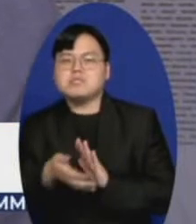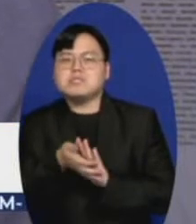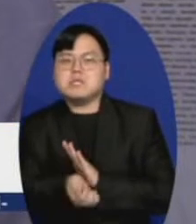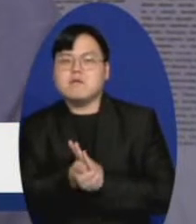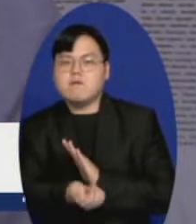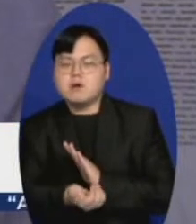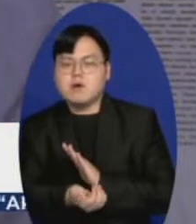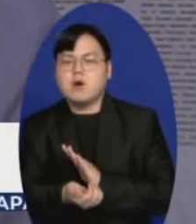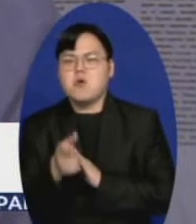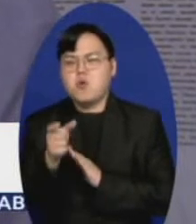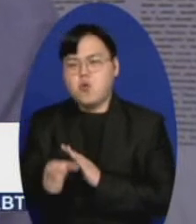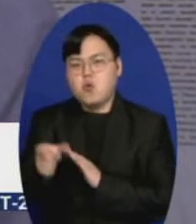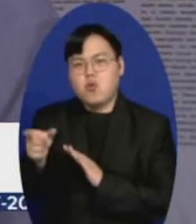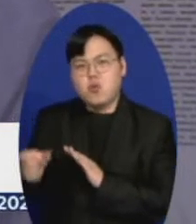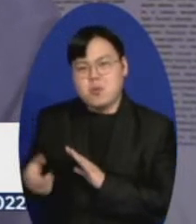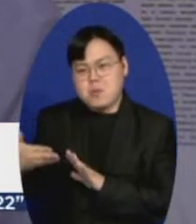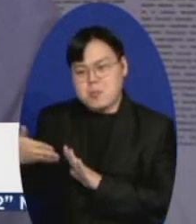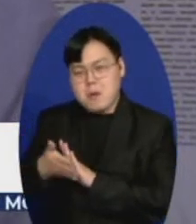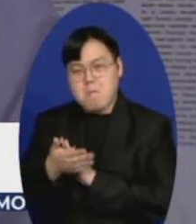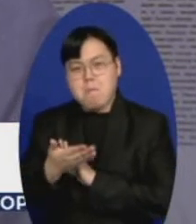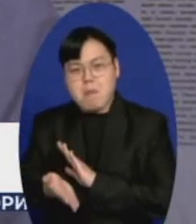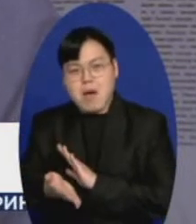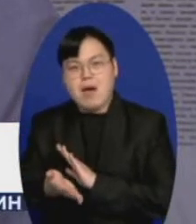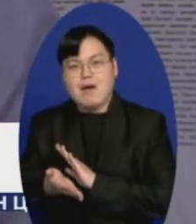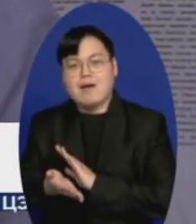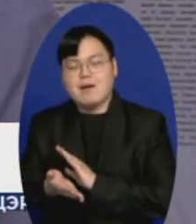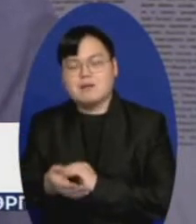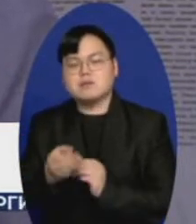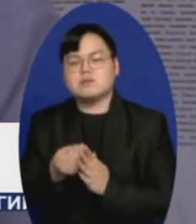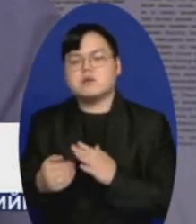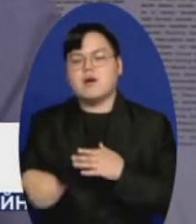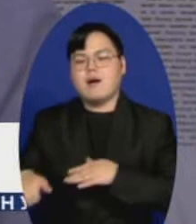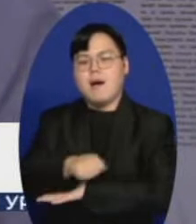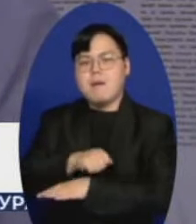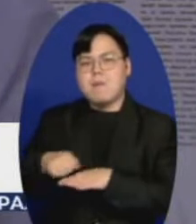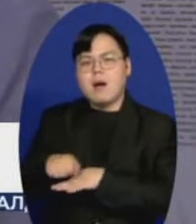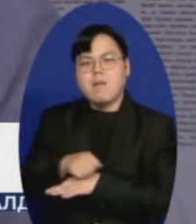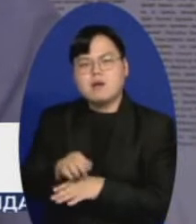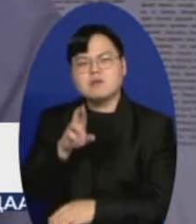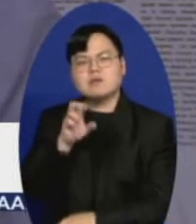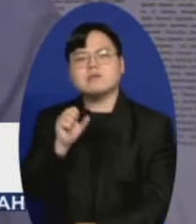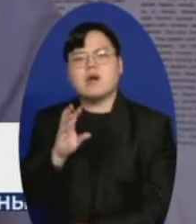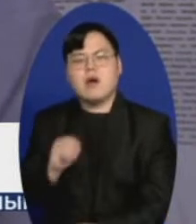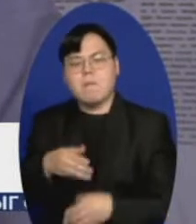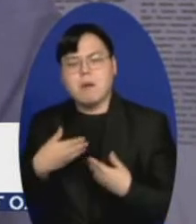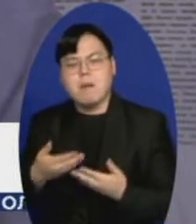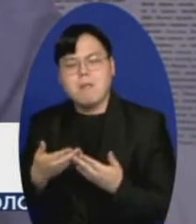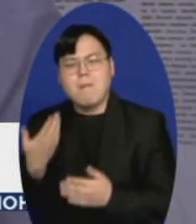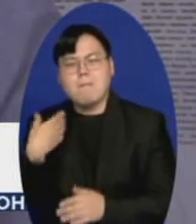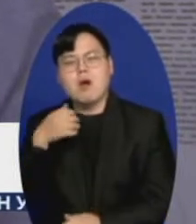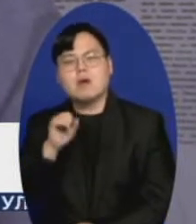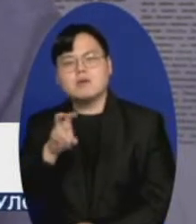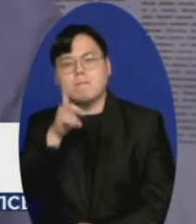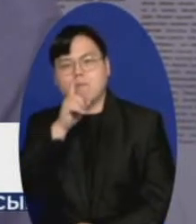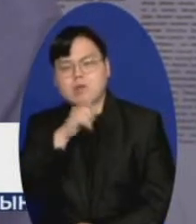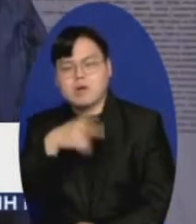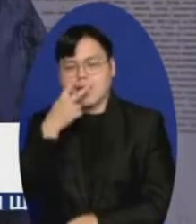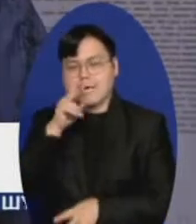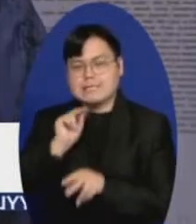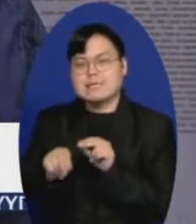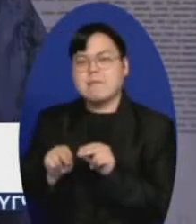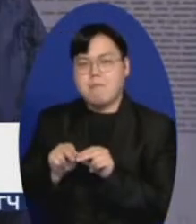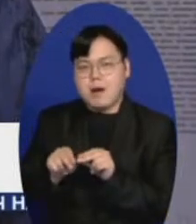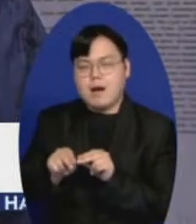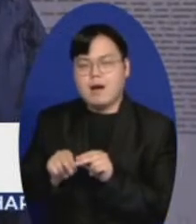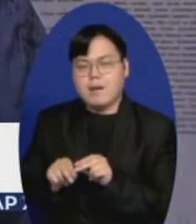соёлын бит бус үеийн өвлөн уламжлагч хүнээр дамжуулж тухайн орон нутгатаа одоо хэрхэн уламжилж ирсэн бэ гэдгийг одоо шалгаж үзэж юм өслөг хийж